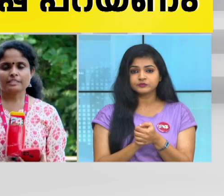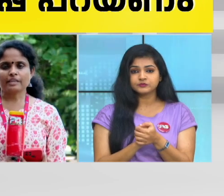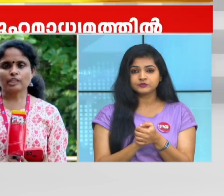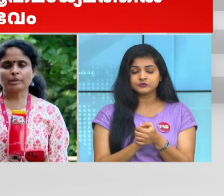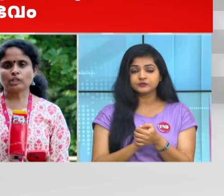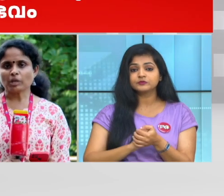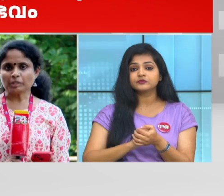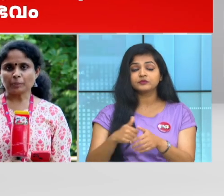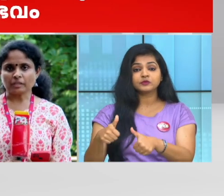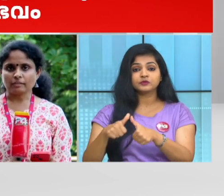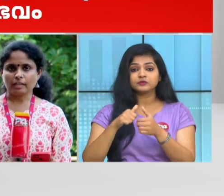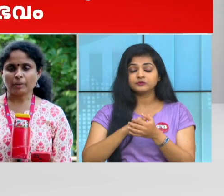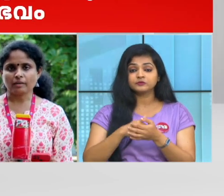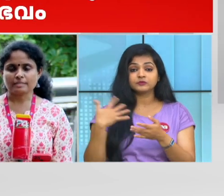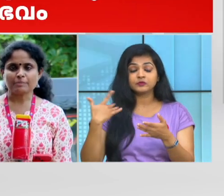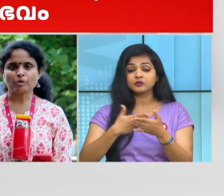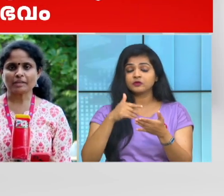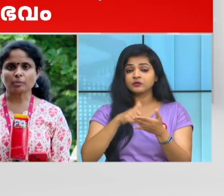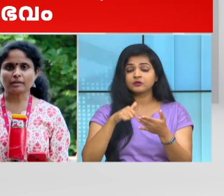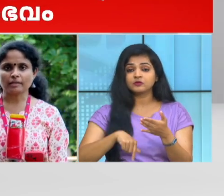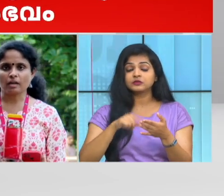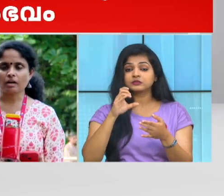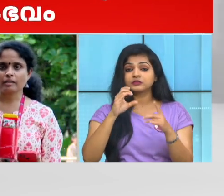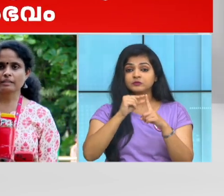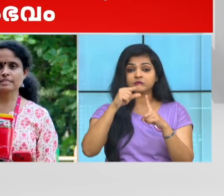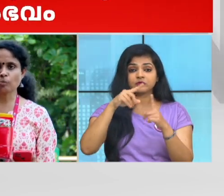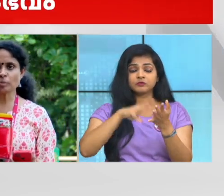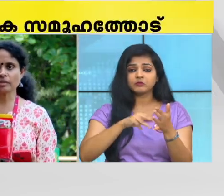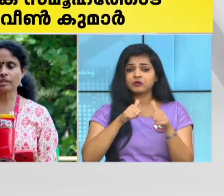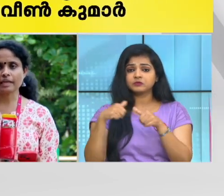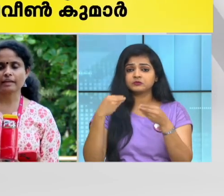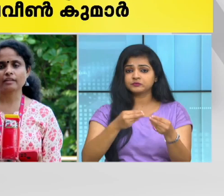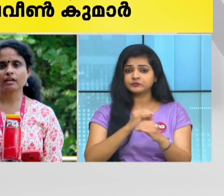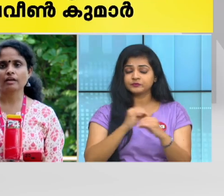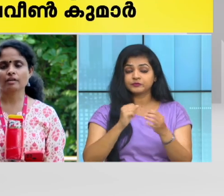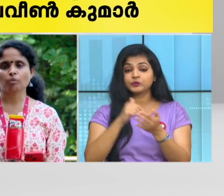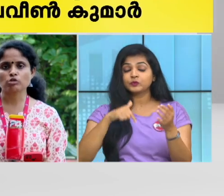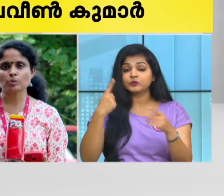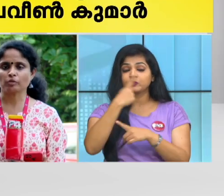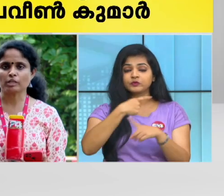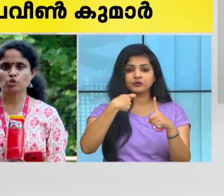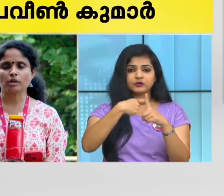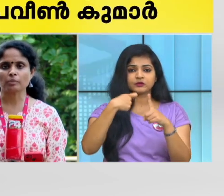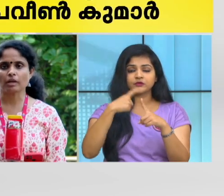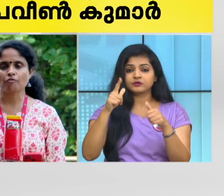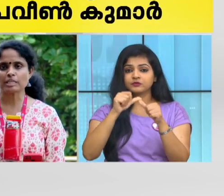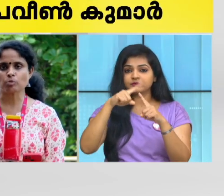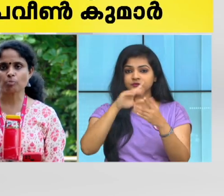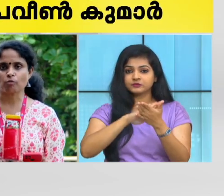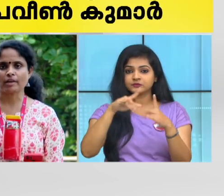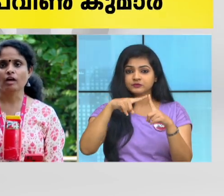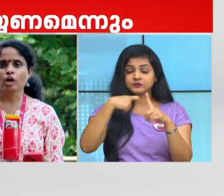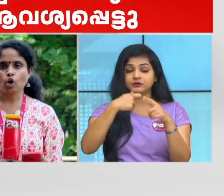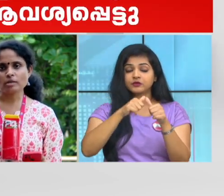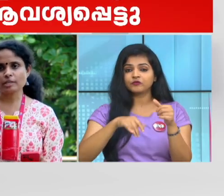റിജിത്തെ, ഇതുവരെ ഇതുമായി ബന്ധപ്പെട്ട നിലപാട് CPM വ്യക്തമാക്കിയിട്ടില്ല. ഇന്നത്തെ സംഭവം എന്നത് KK ലതിക ഈ പോസ്റ്റ് പിൻവലിച്ചു, മാത്രമല്ല ഫേസ്ബുക്ക്